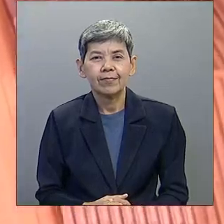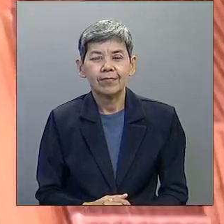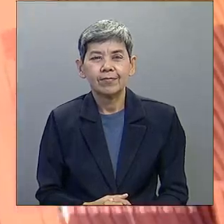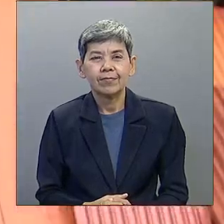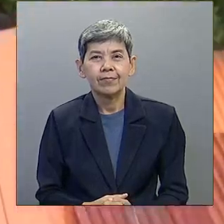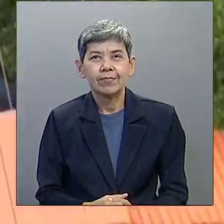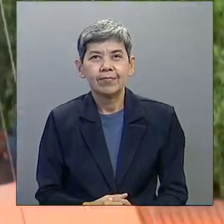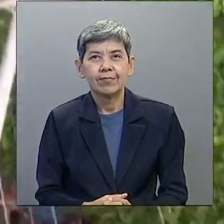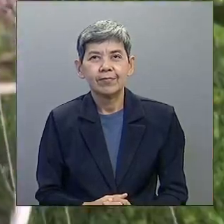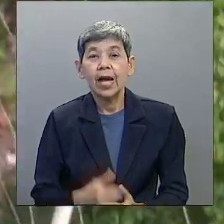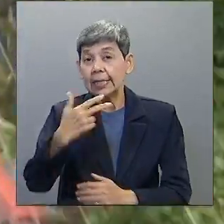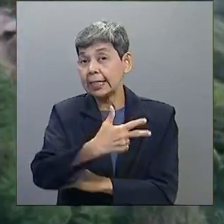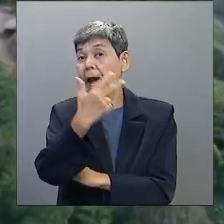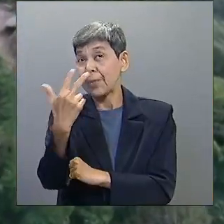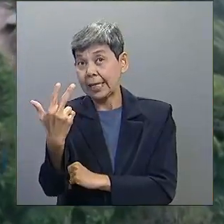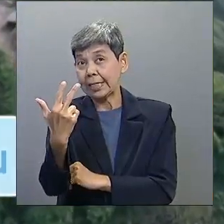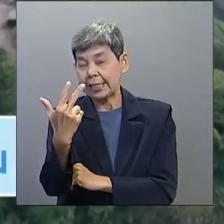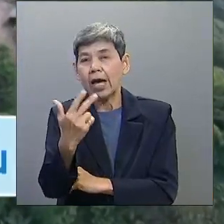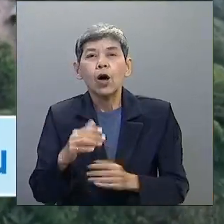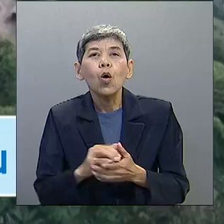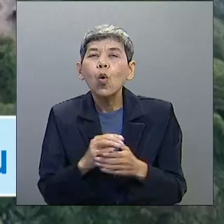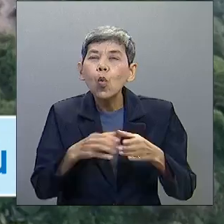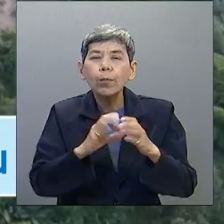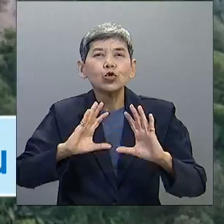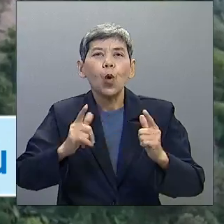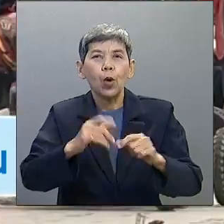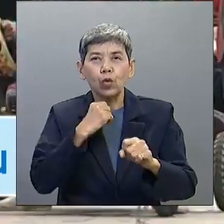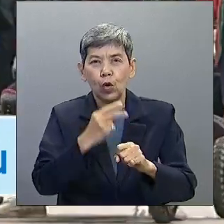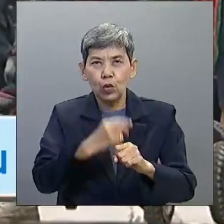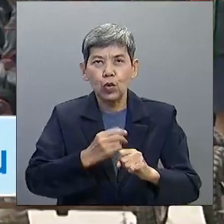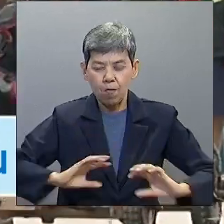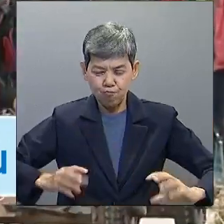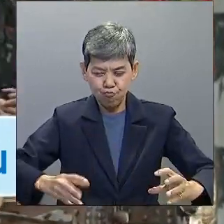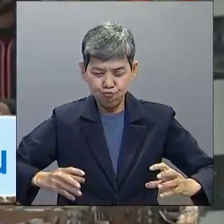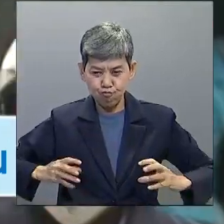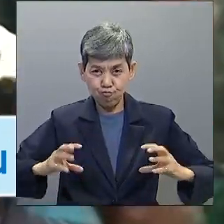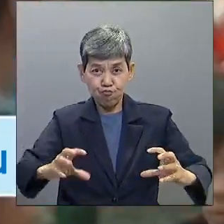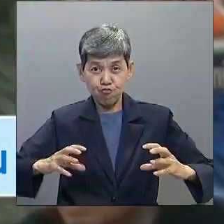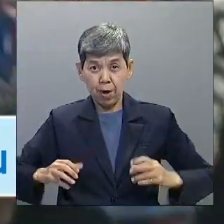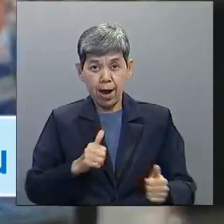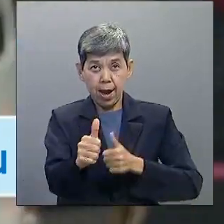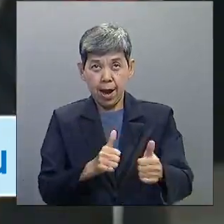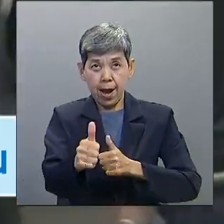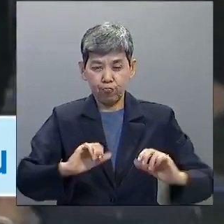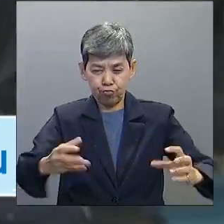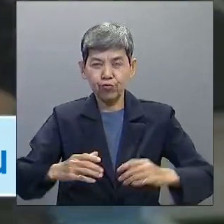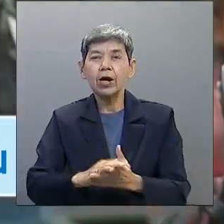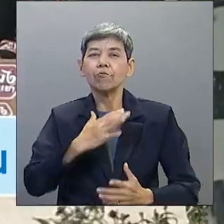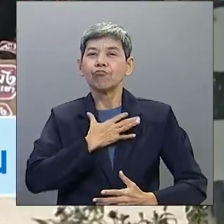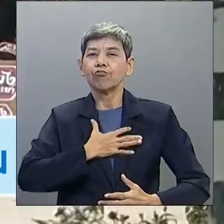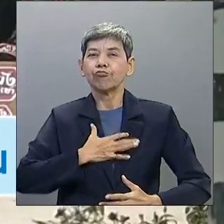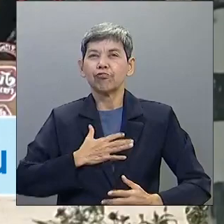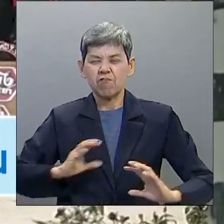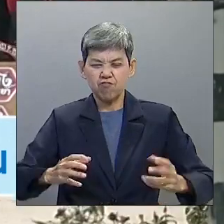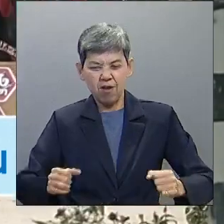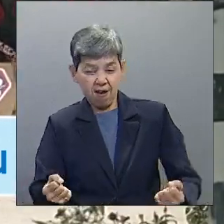สถานีโทรทัศน์ไทย PBS นะคะร่วมกับชมรมล้อเลื่อนไม้ประเทศไทยจัดการแข่งขันล้อเลื่อนไม้ชาวเขาเจ้าความเร็ว